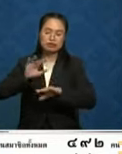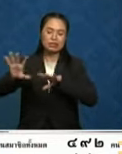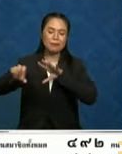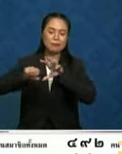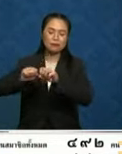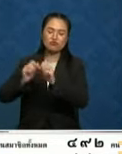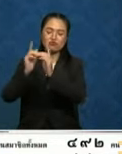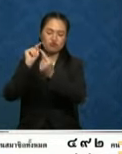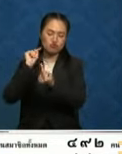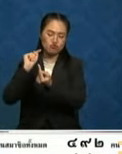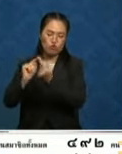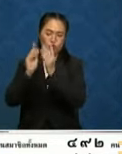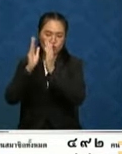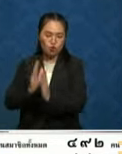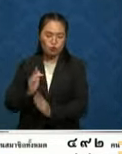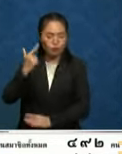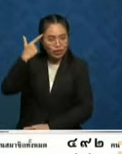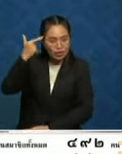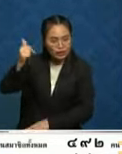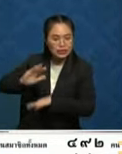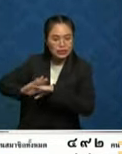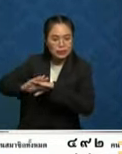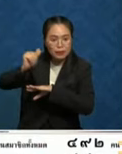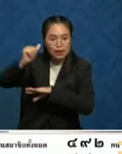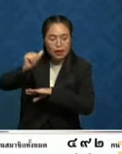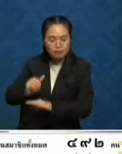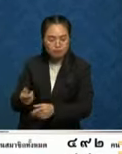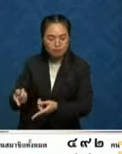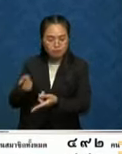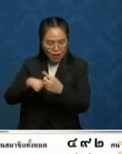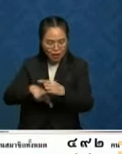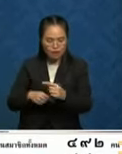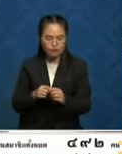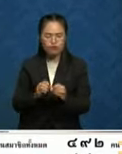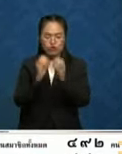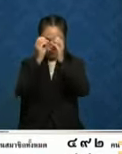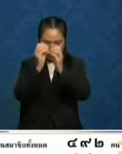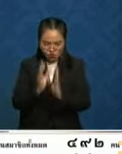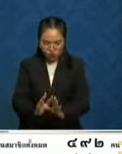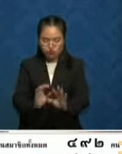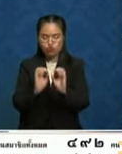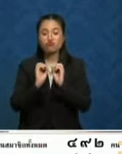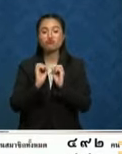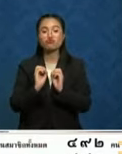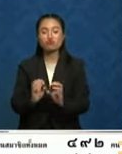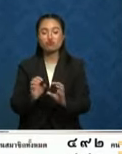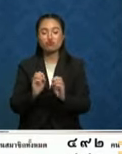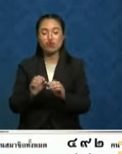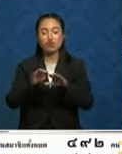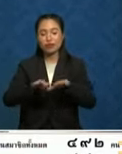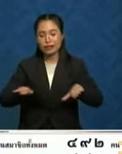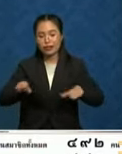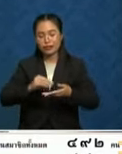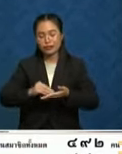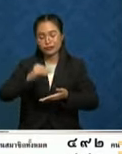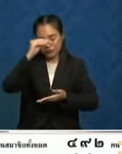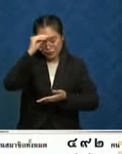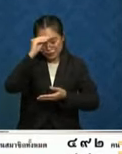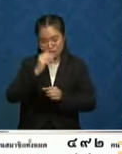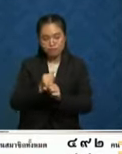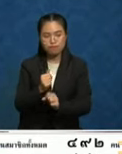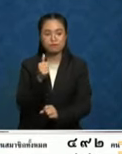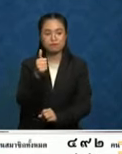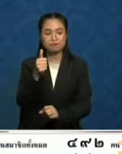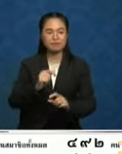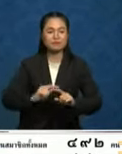มีความสามารถเข้ามาเอ่อในการสอนให้การศึกษากับนักศึกษาได้แต่อย่างไรก็